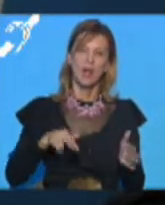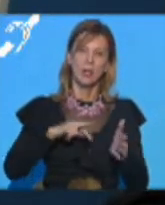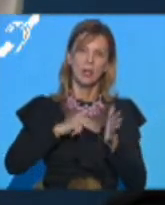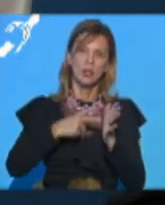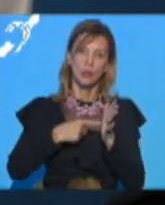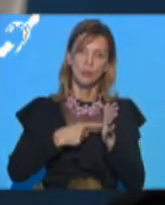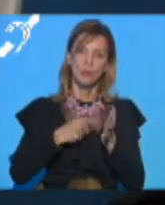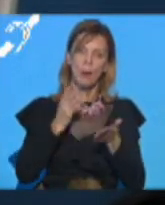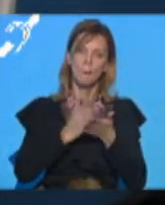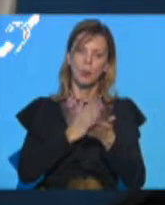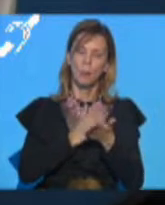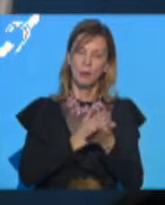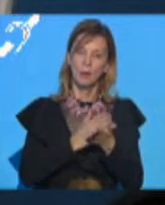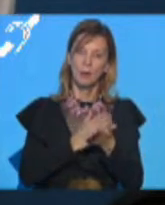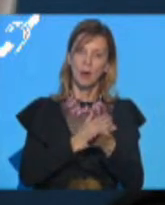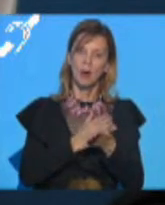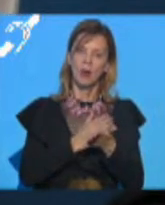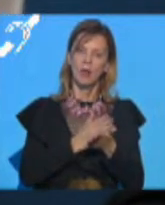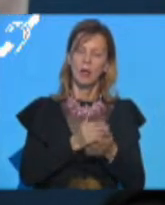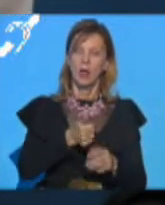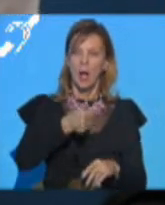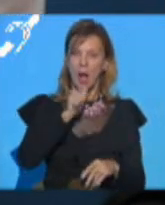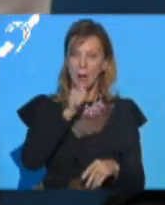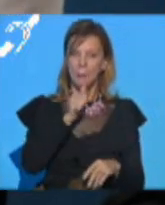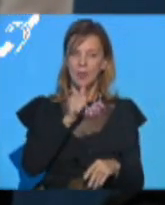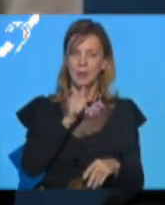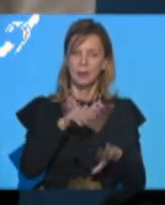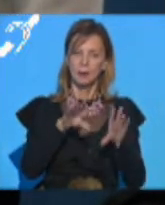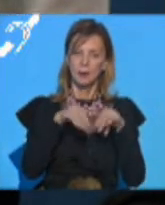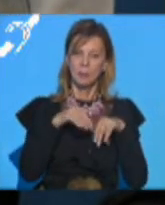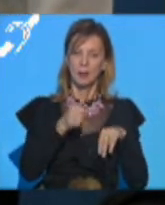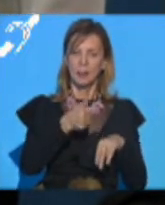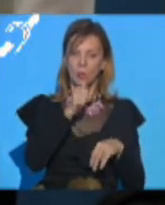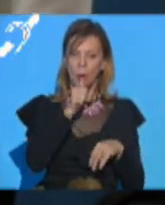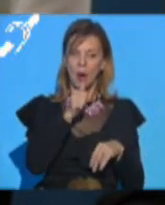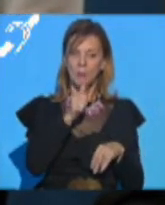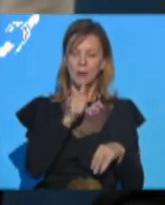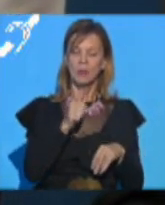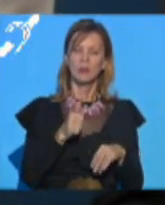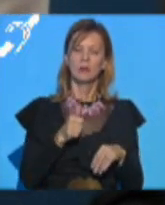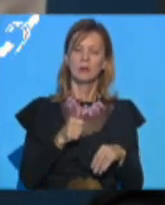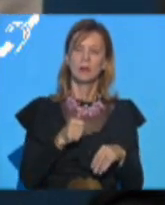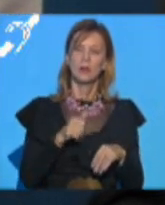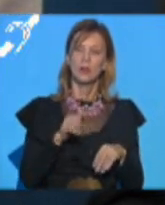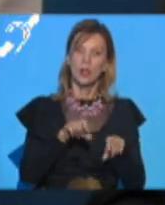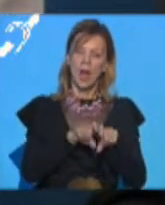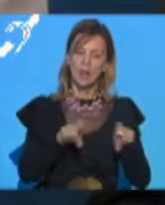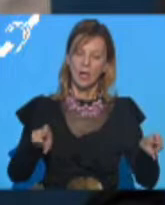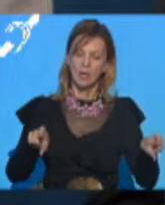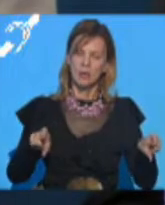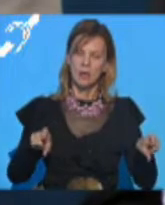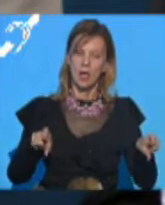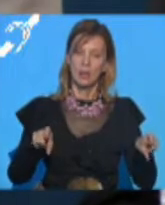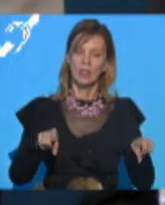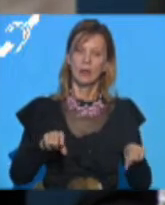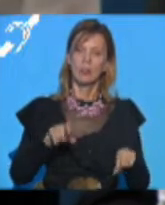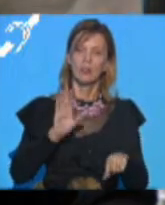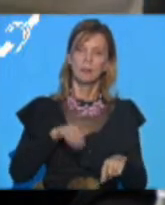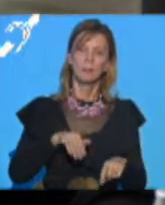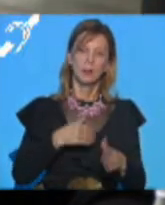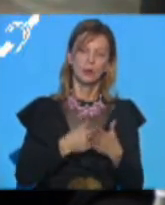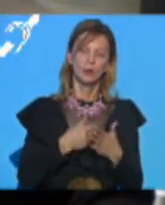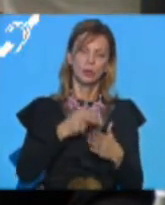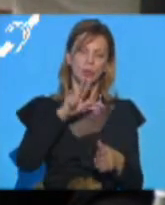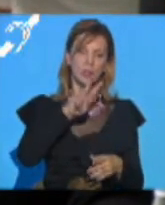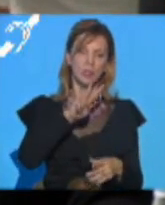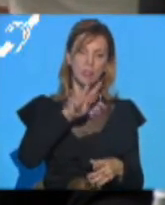rezolva problema alimentării cu apă și apă uzată și canalizare în 34 de